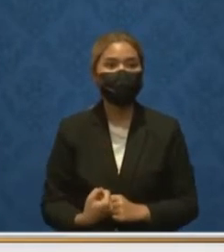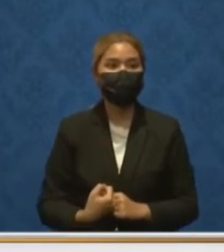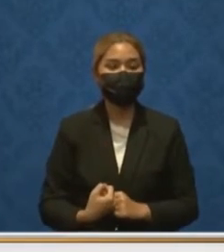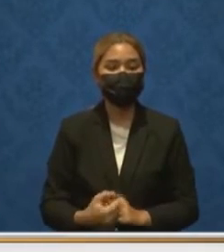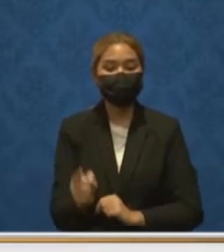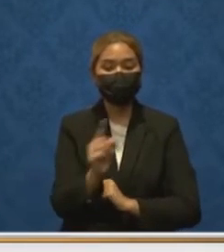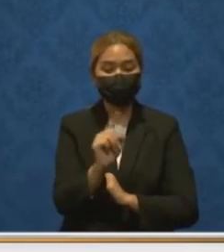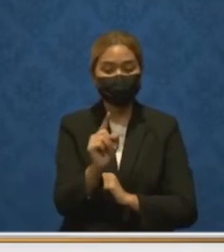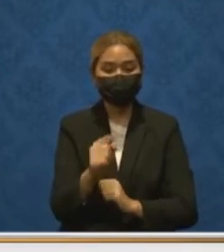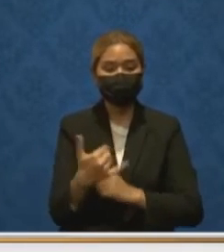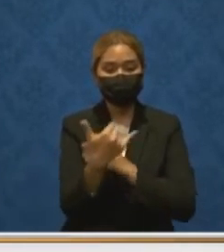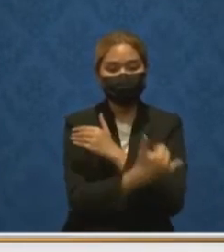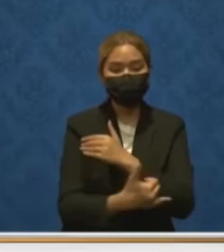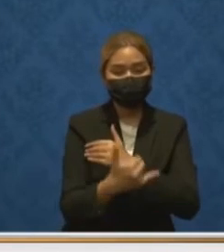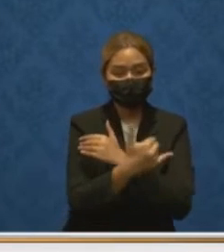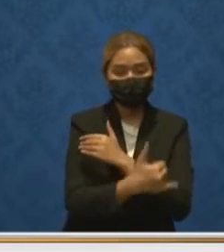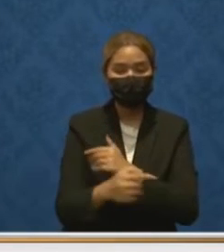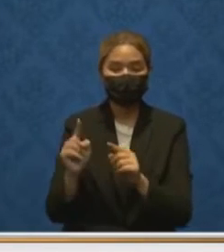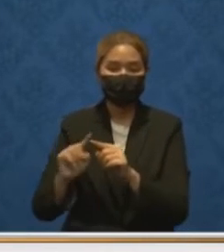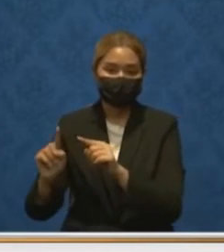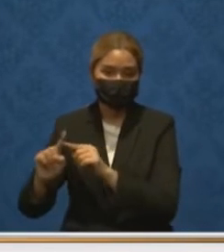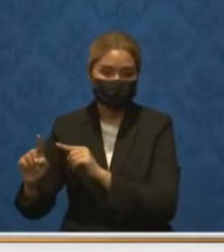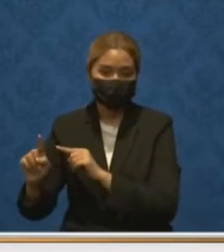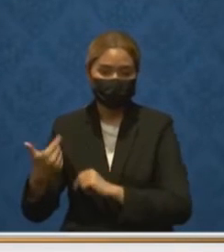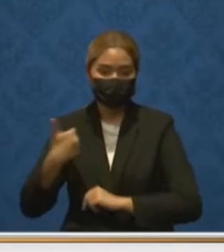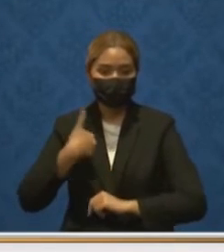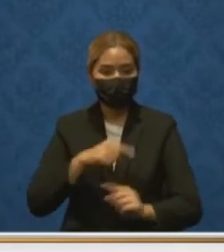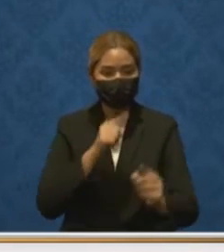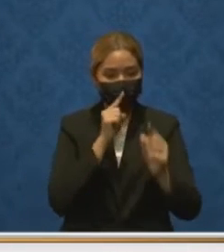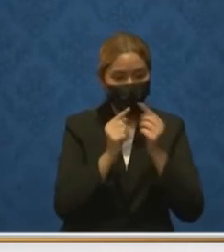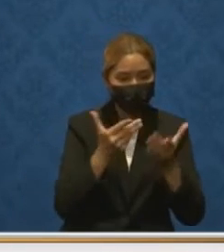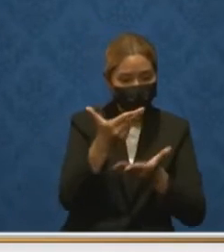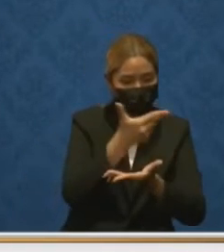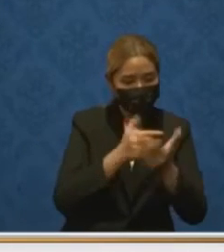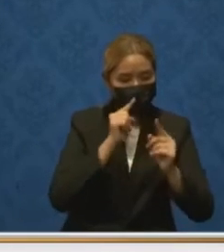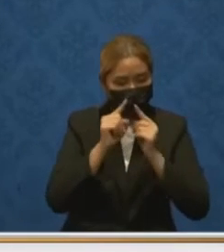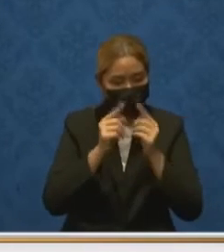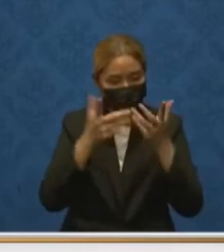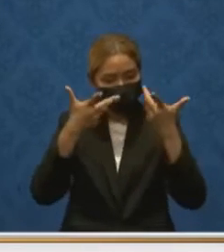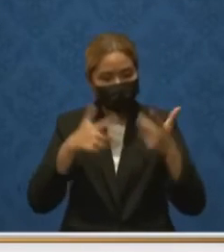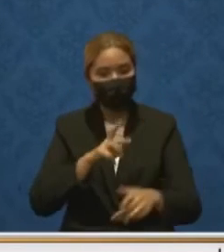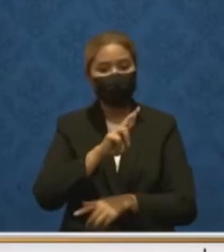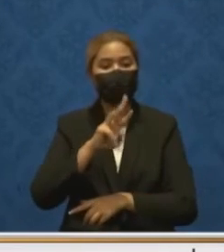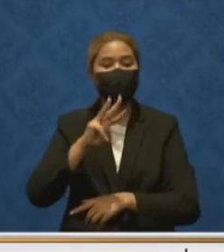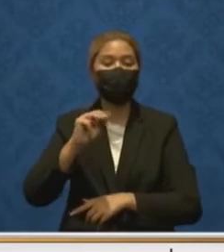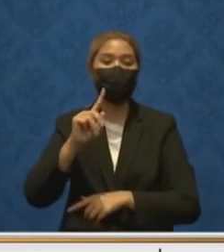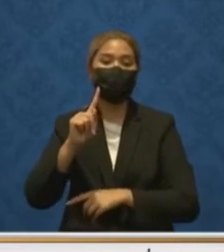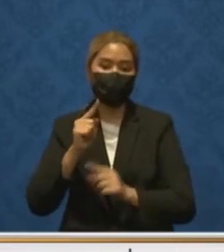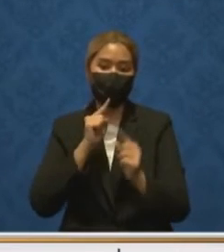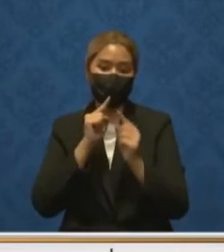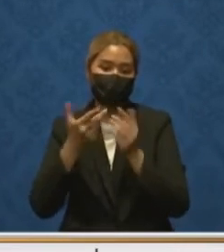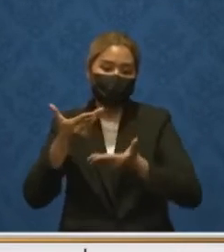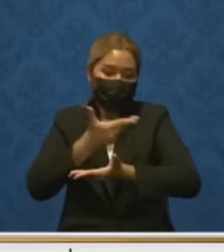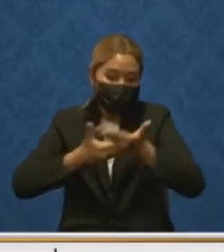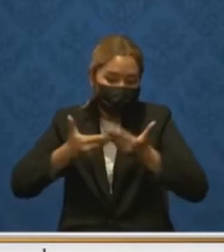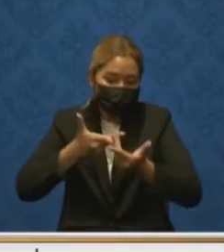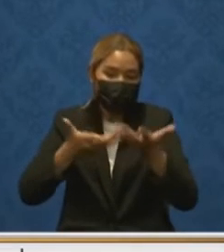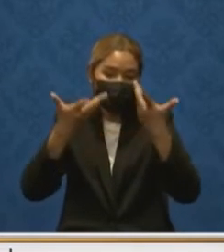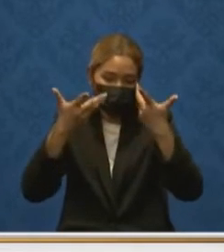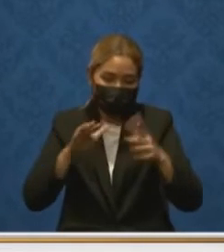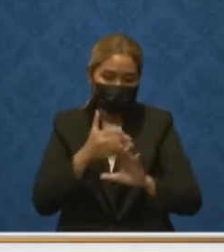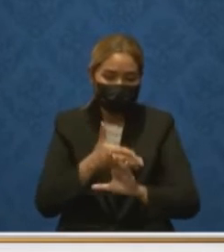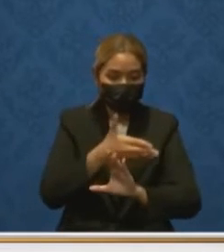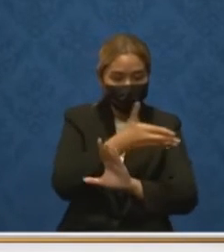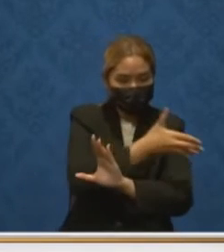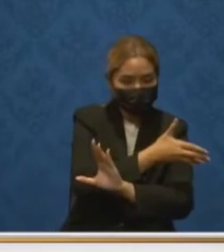ี่ผมได้มโอกาสเจราจากับรัฐมตรีของเขาในช่งประชุมเอเป็กเมื่อไมกี่